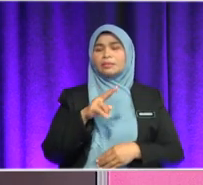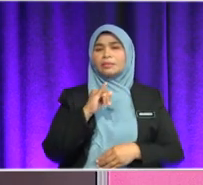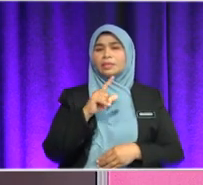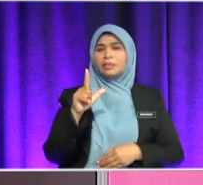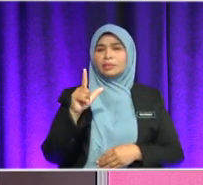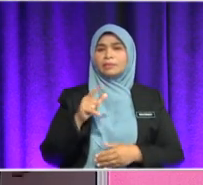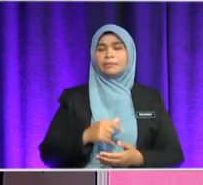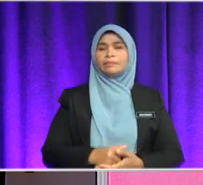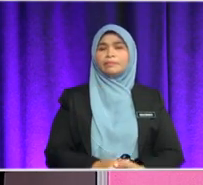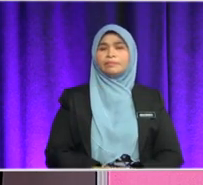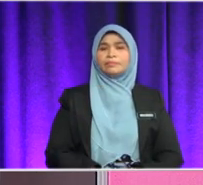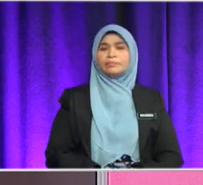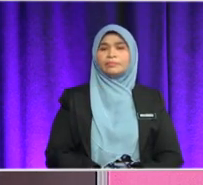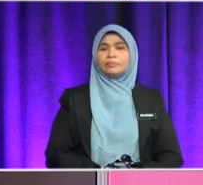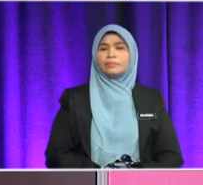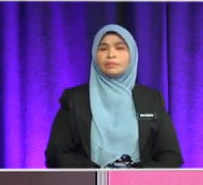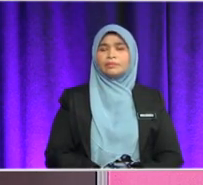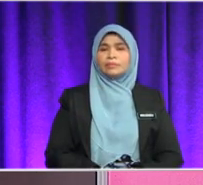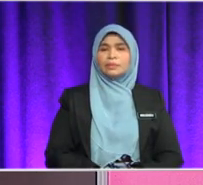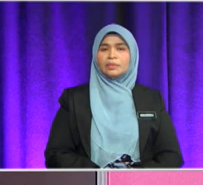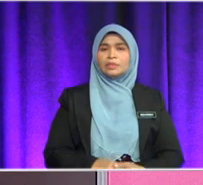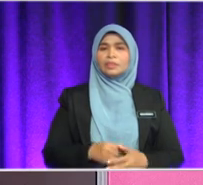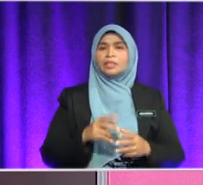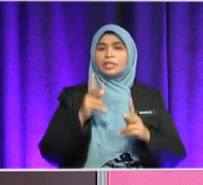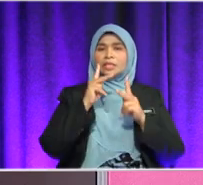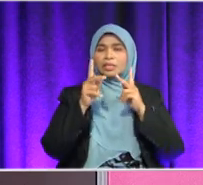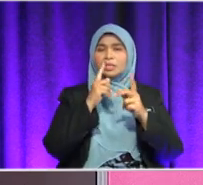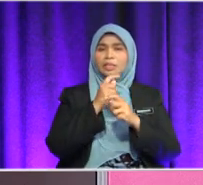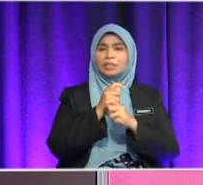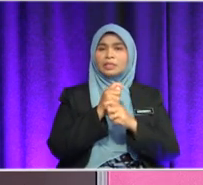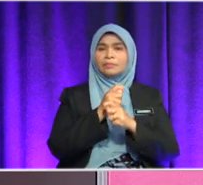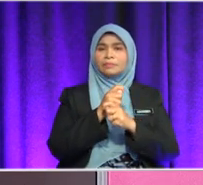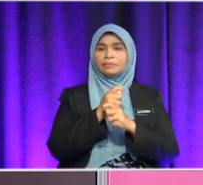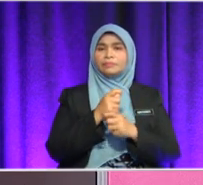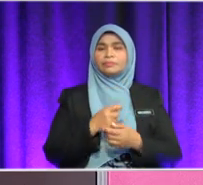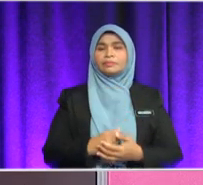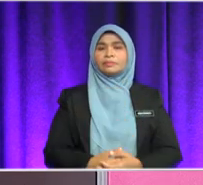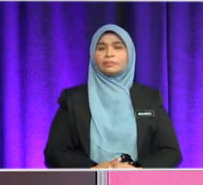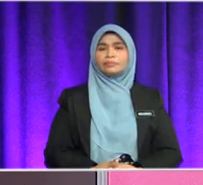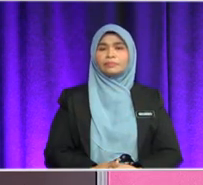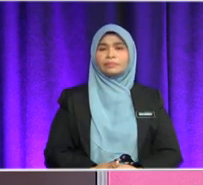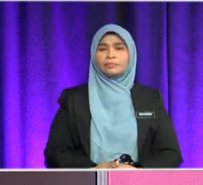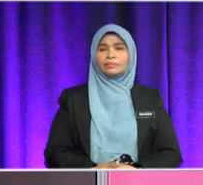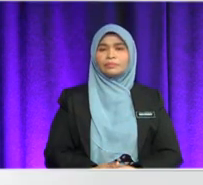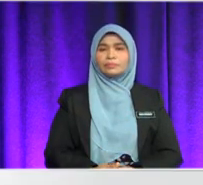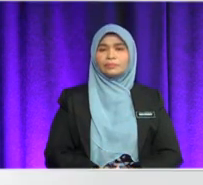seterusnya soalan yang berkaitan dengan kata tugas sedangkan yang disebutkan Husna